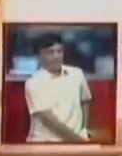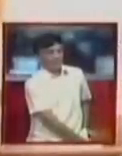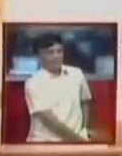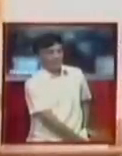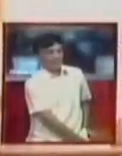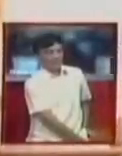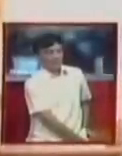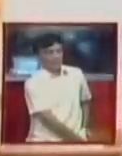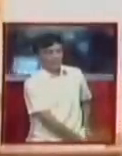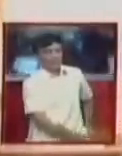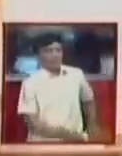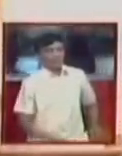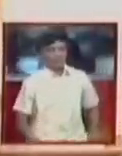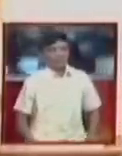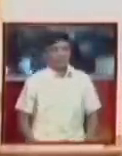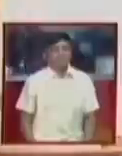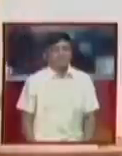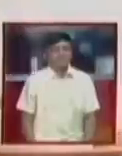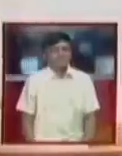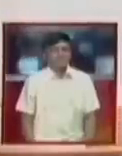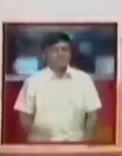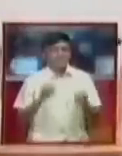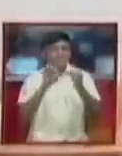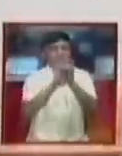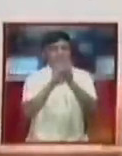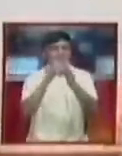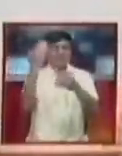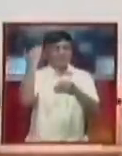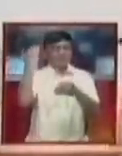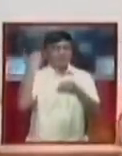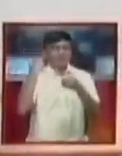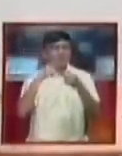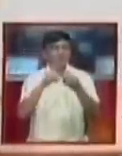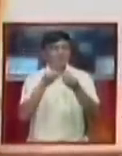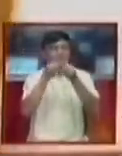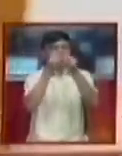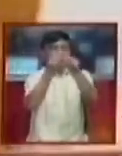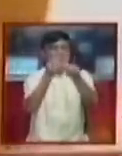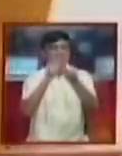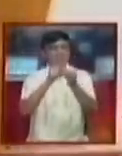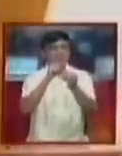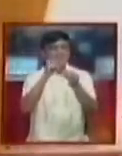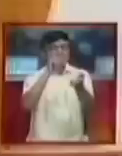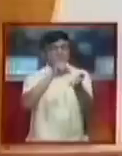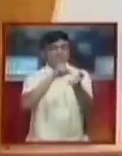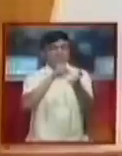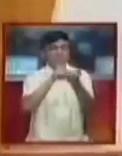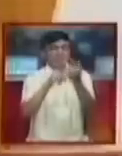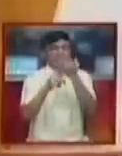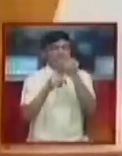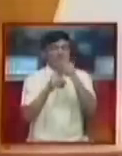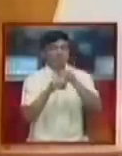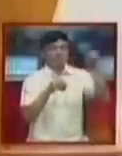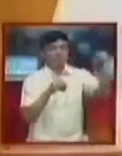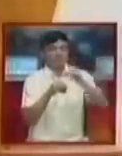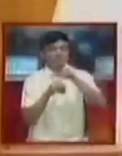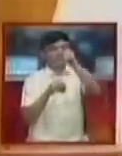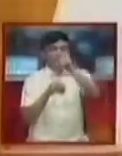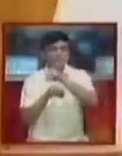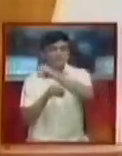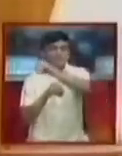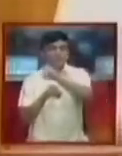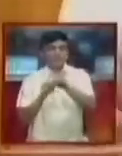ugnayan ng mga doktor at nurse sa komunidad. At kung dati, tutungo lamang ang mga nurse kung saan nakusunodahan ng kanilang